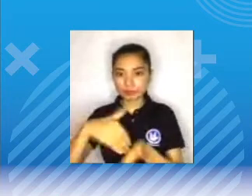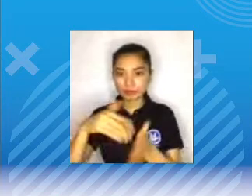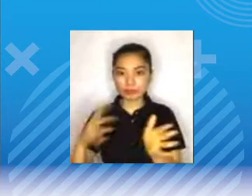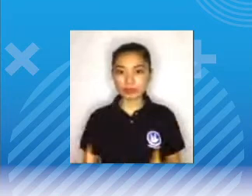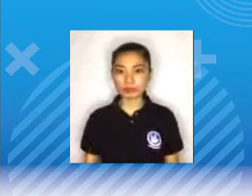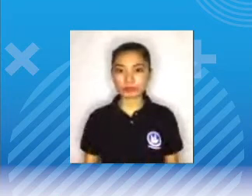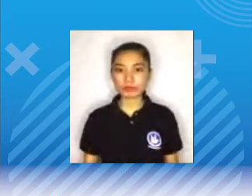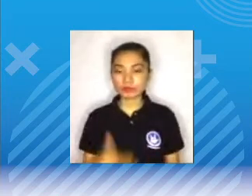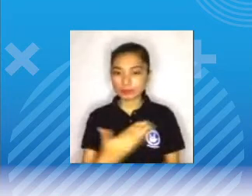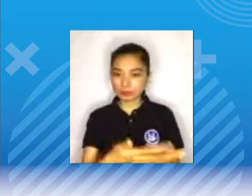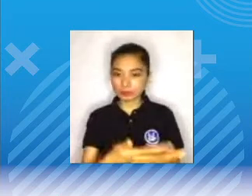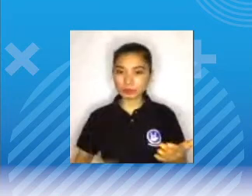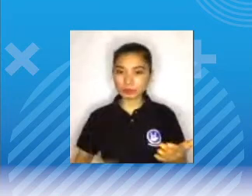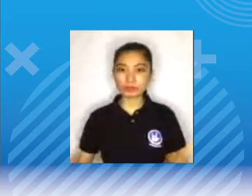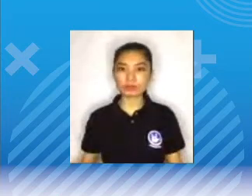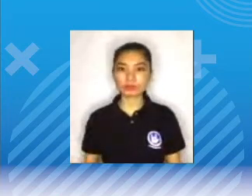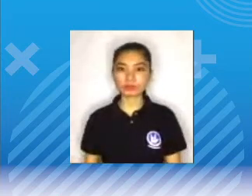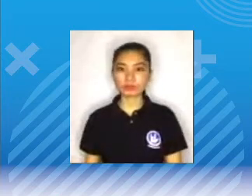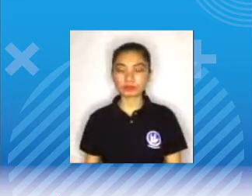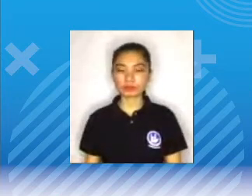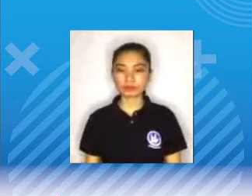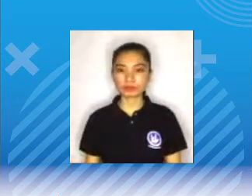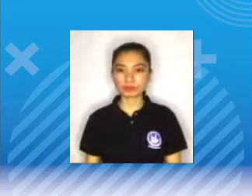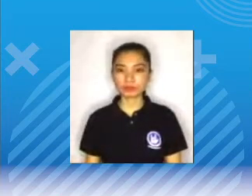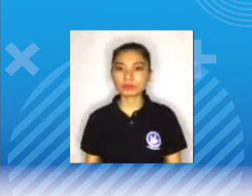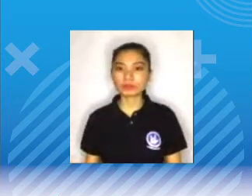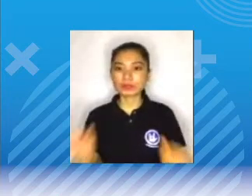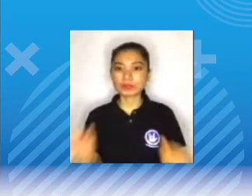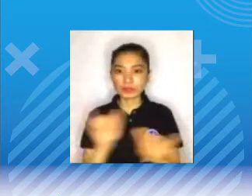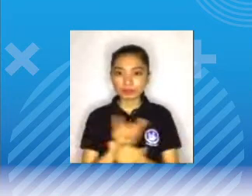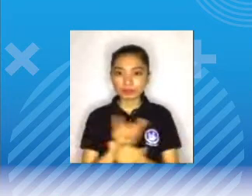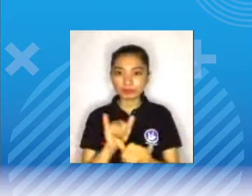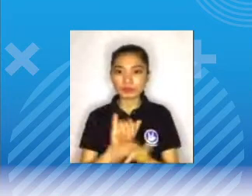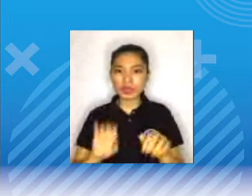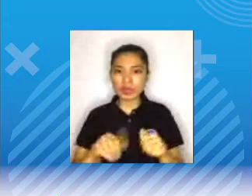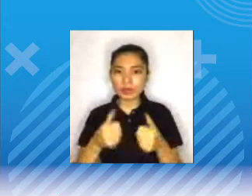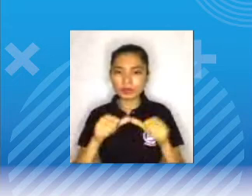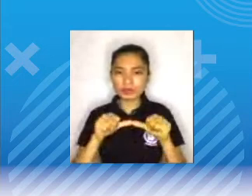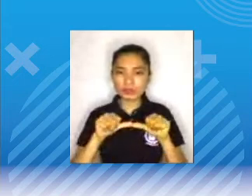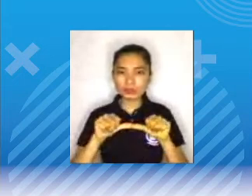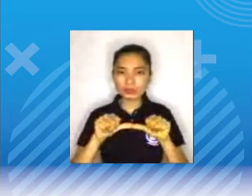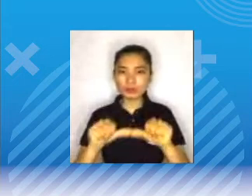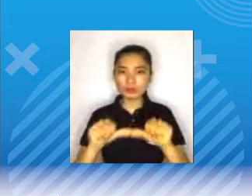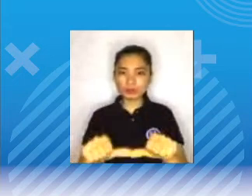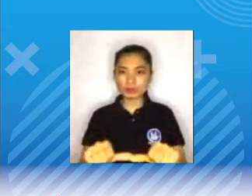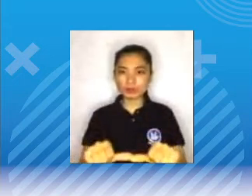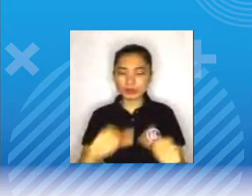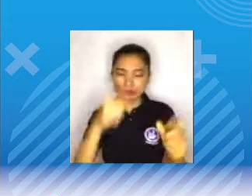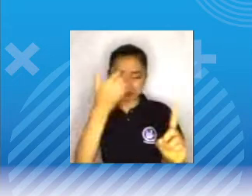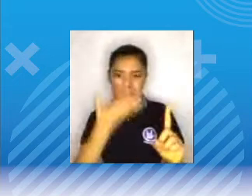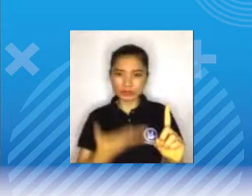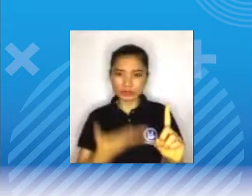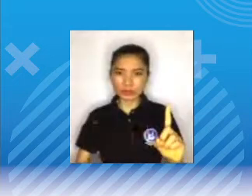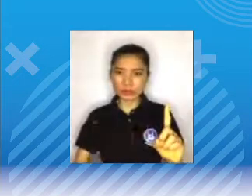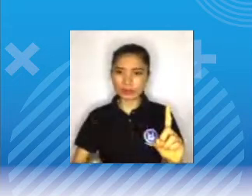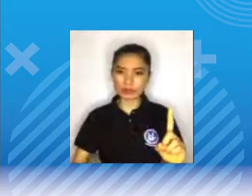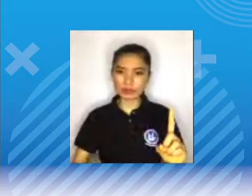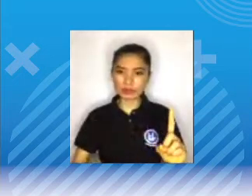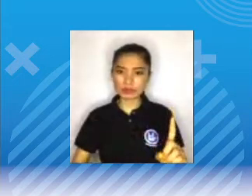din natin ma-ensure or mapapanatili na yung mga teachers natin ay kanilang ma-maintain ang